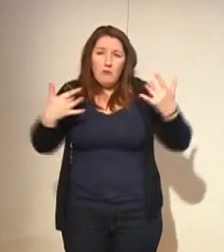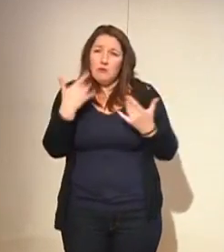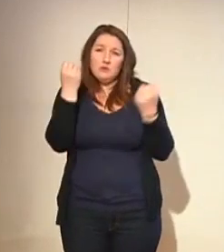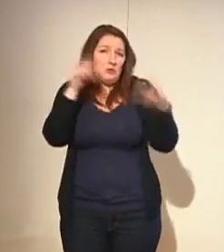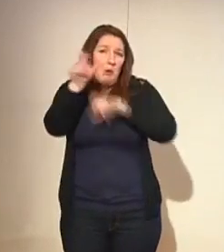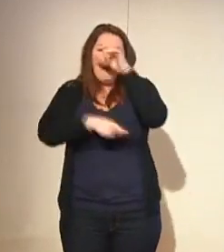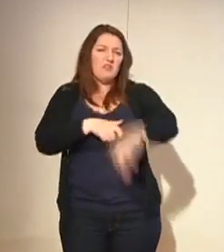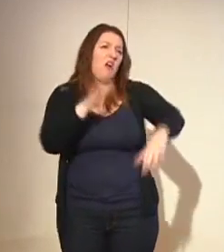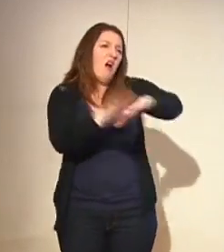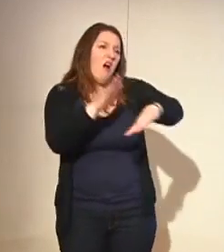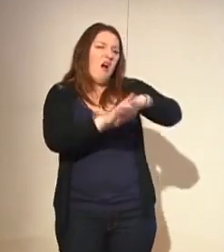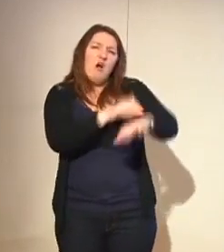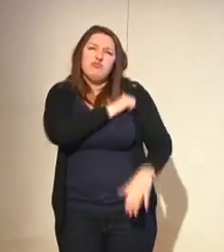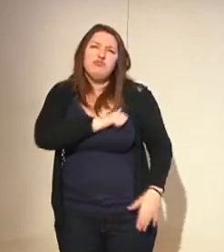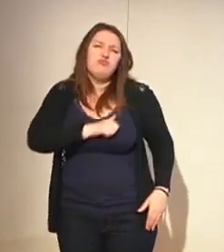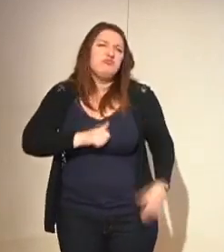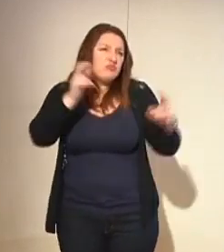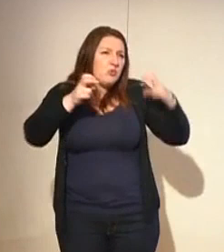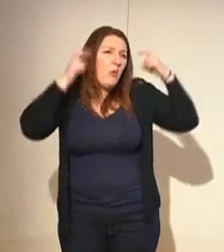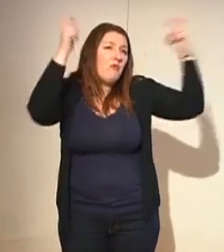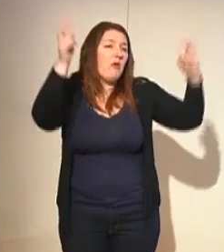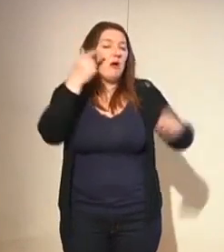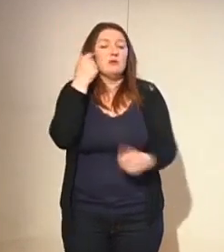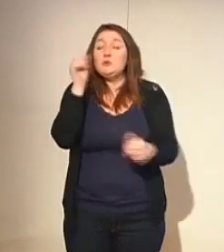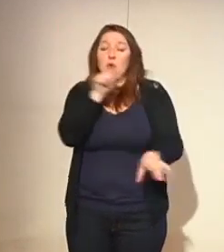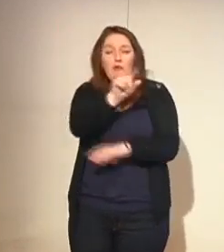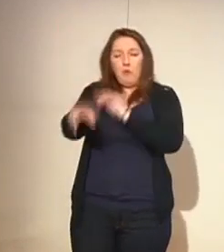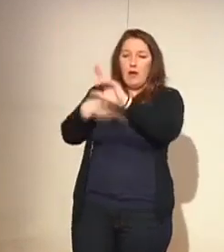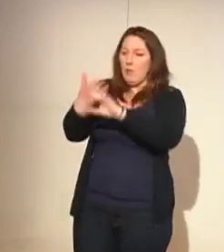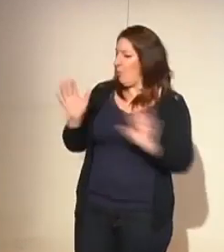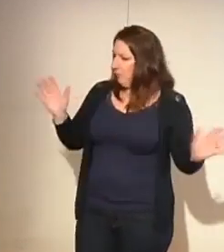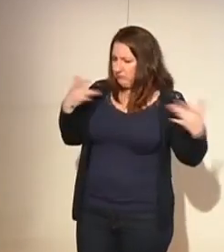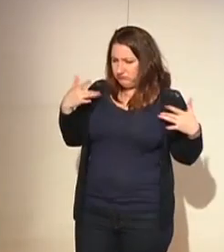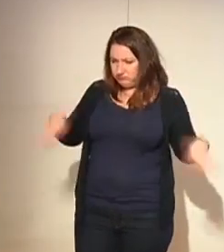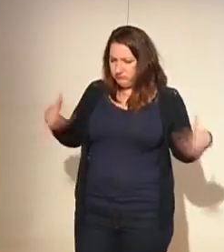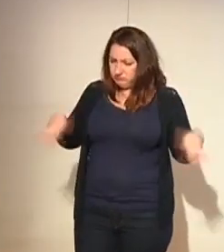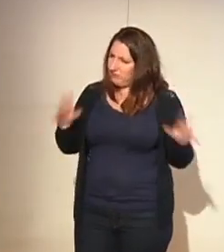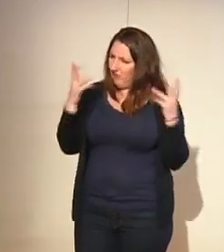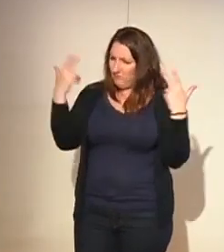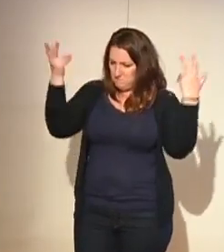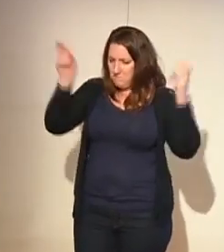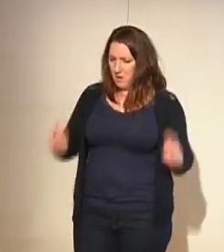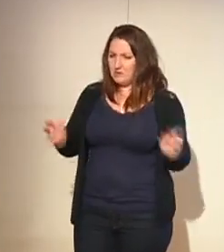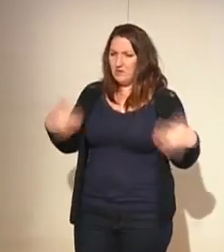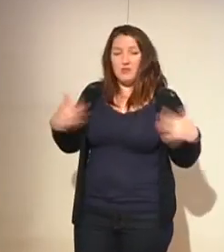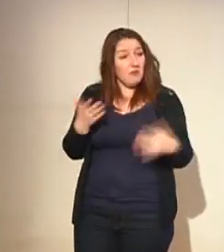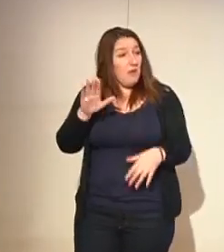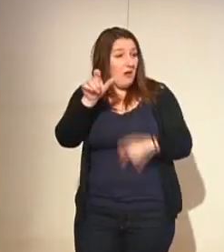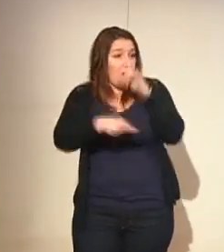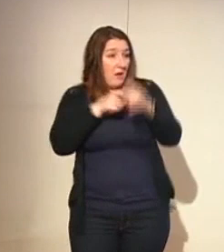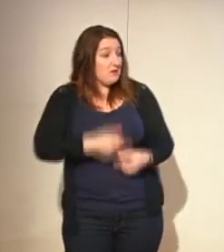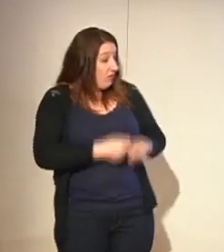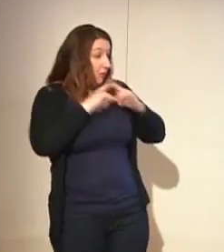trop importantes vous répondrez alors sûrement que vous les avez baissé et malgré cela vous ne convaincrez pas vos